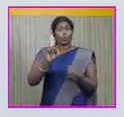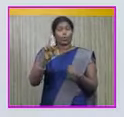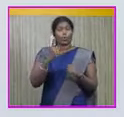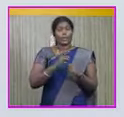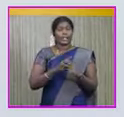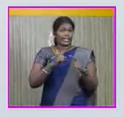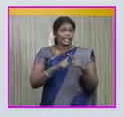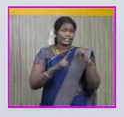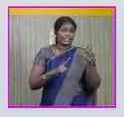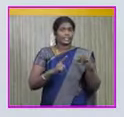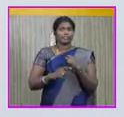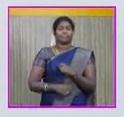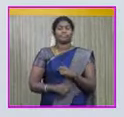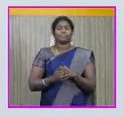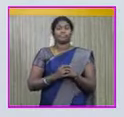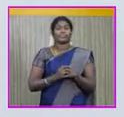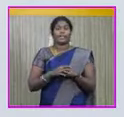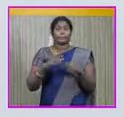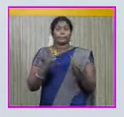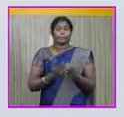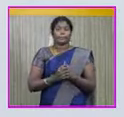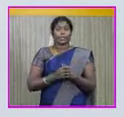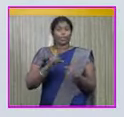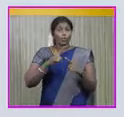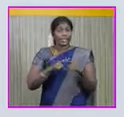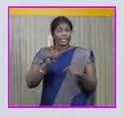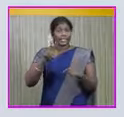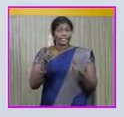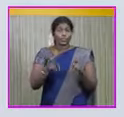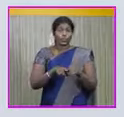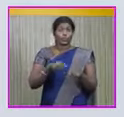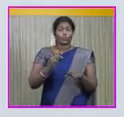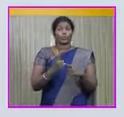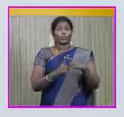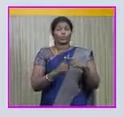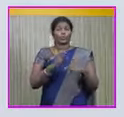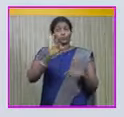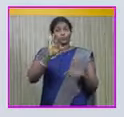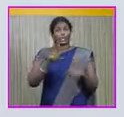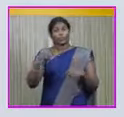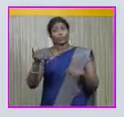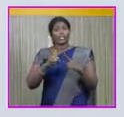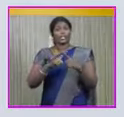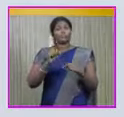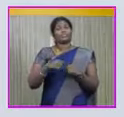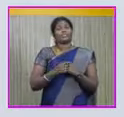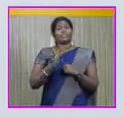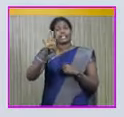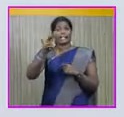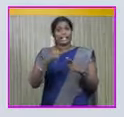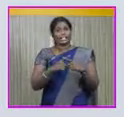எக்ஸ் இருக்குது. அப்போது ஒரு எக்ஸையும் ரெண்டு எக்ஸையும் கூட்டும் போது 3 எக்ஸ், அதனோட இன்னொரு எக்ஸை கூட்டினா 4